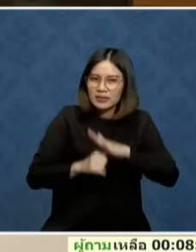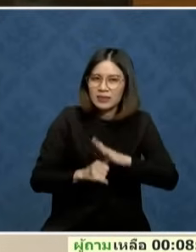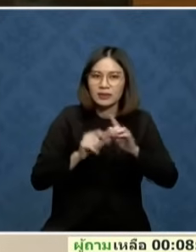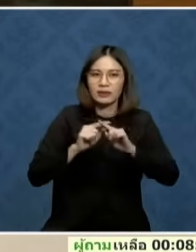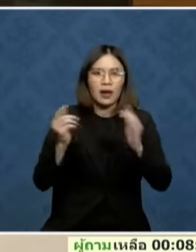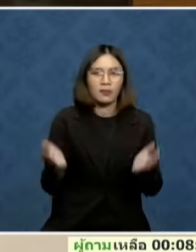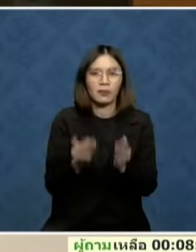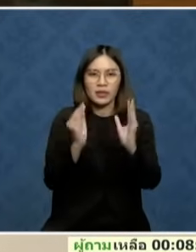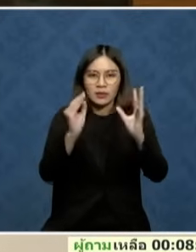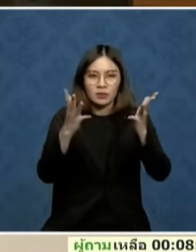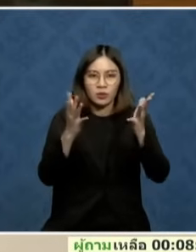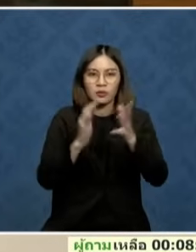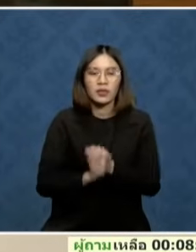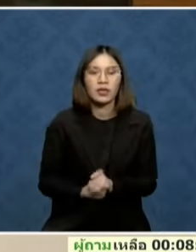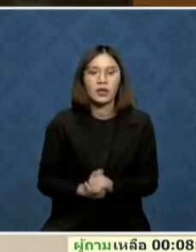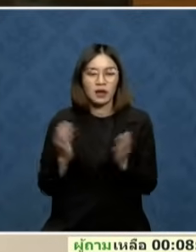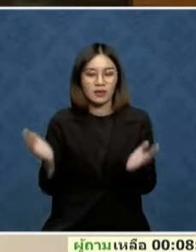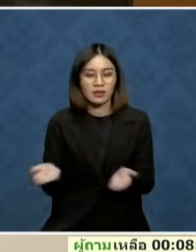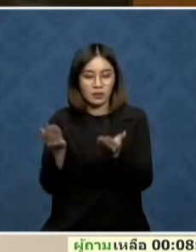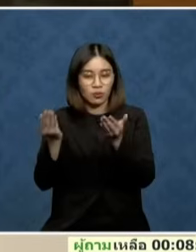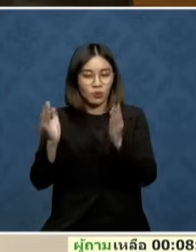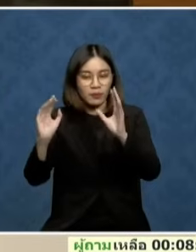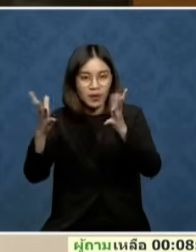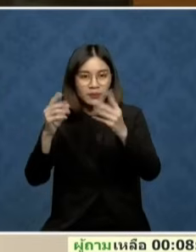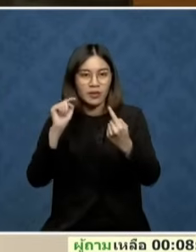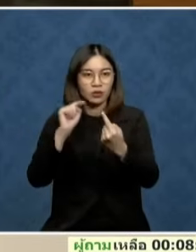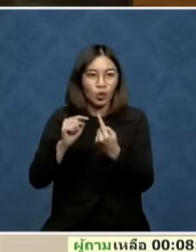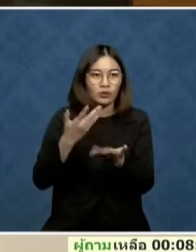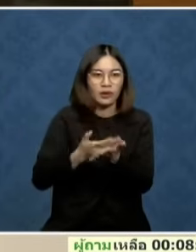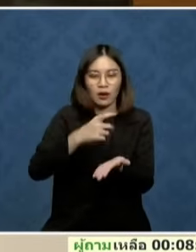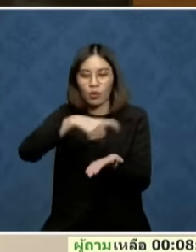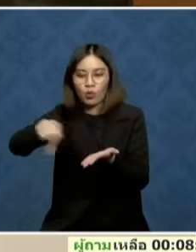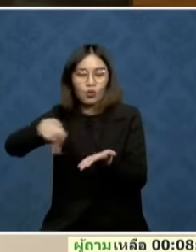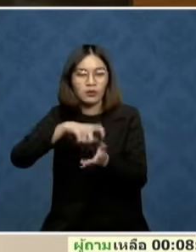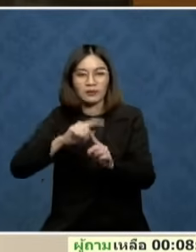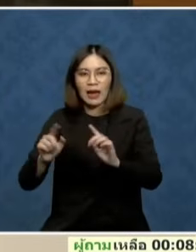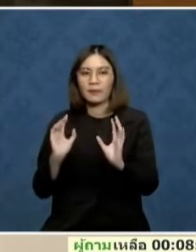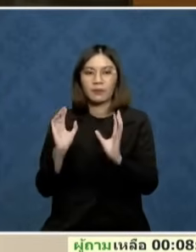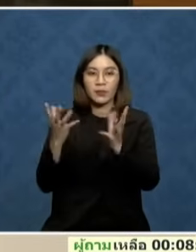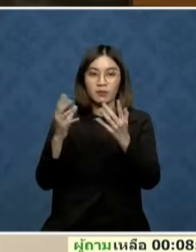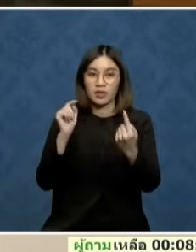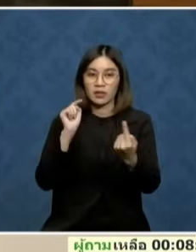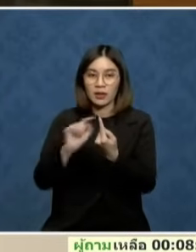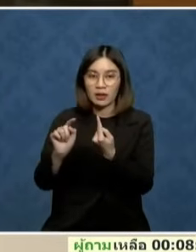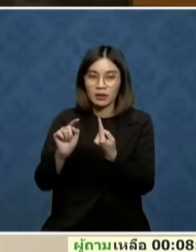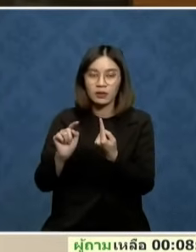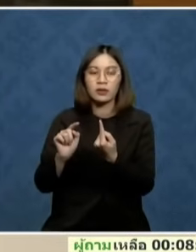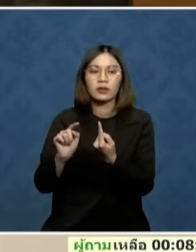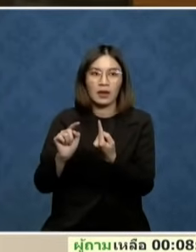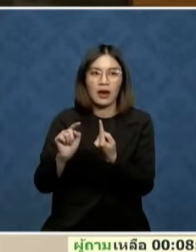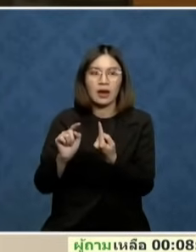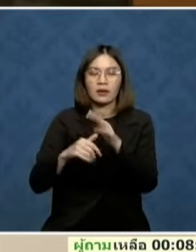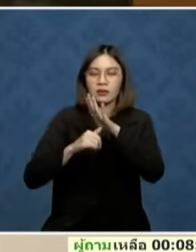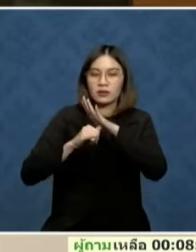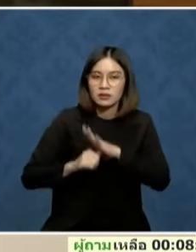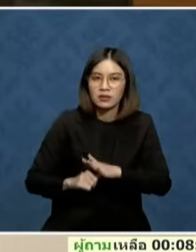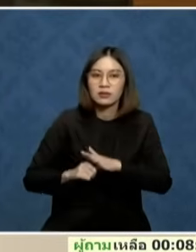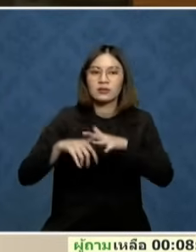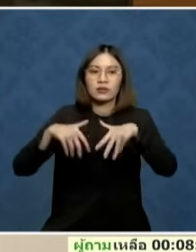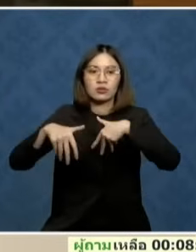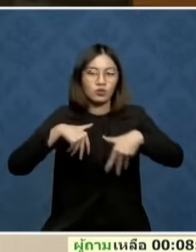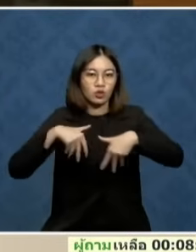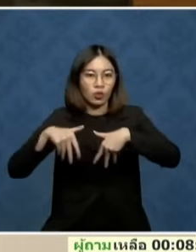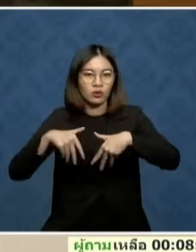ชนไม่สนับสนุนการใช้ transaction ของธนาคารในการไปละเมิดสิทธิมนุษยช